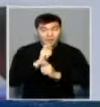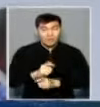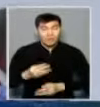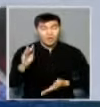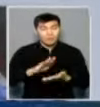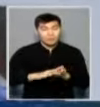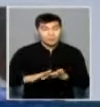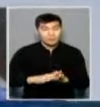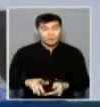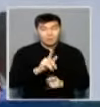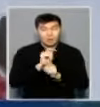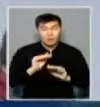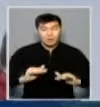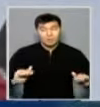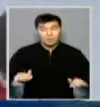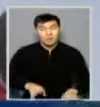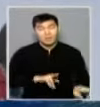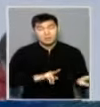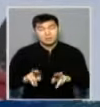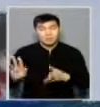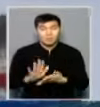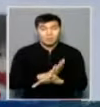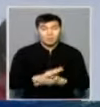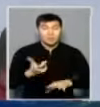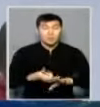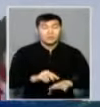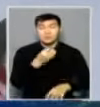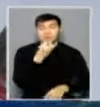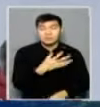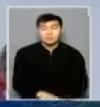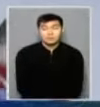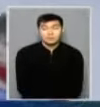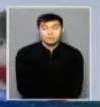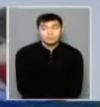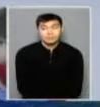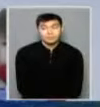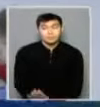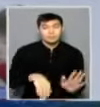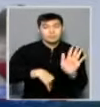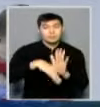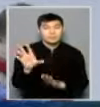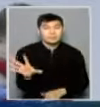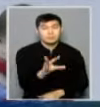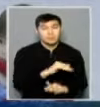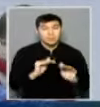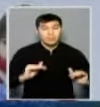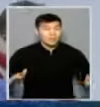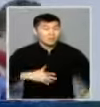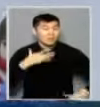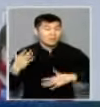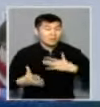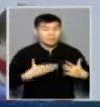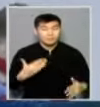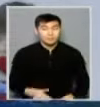айдынына жаңағы балаларымызбен сырғанауға. Өте жақсы, жоғары деңгейде бәрі, балаларымыз мәз,